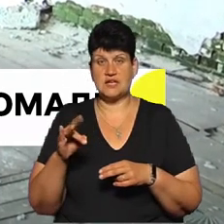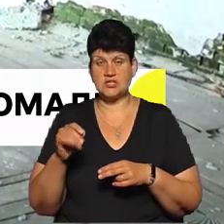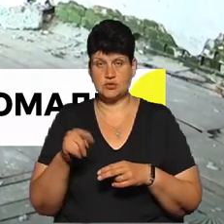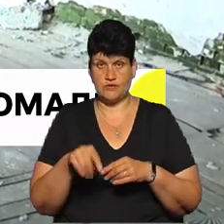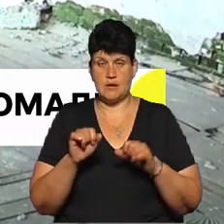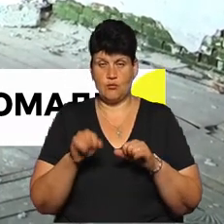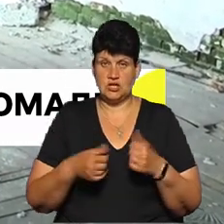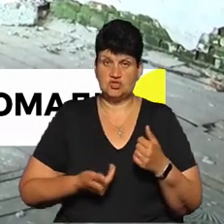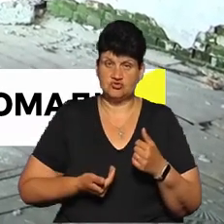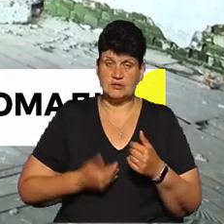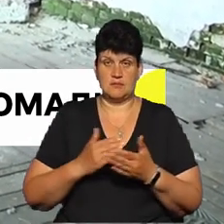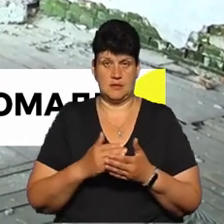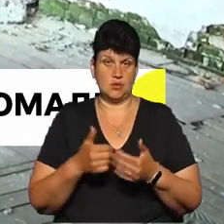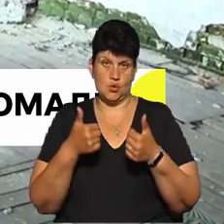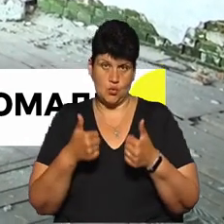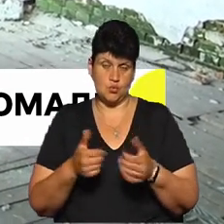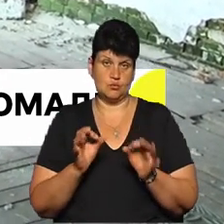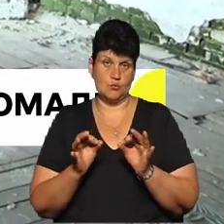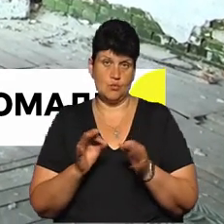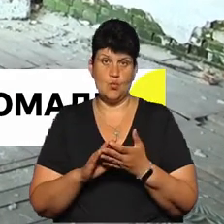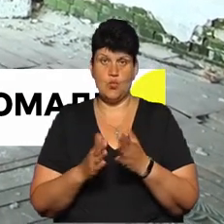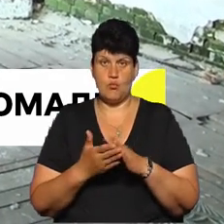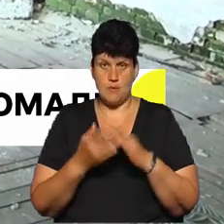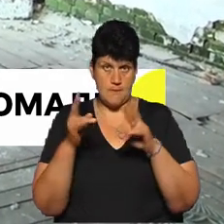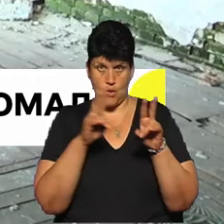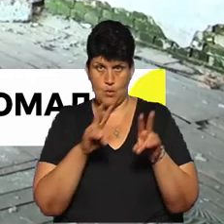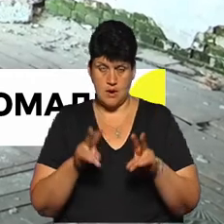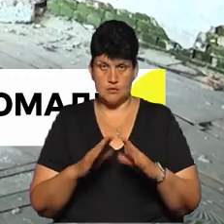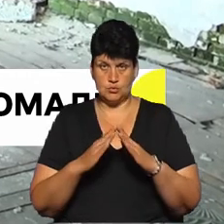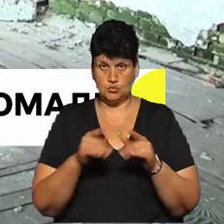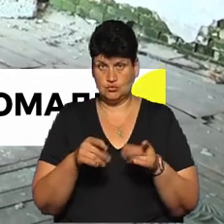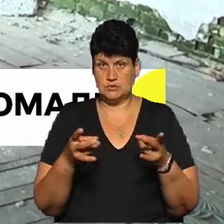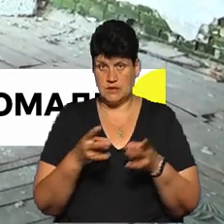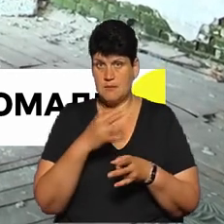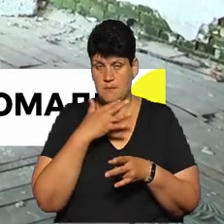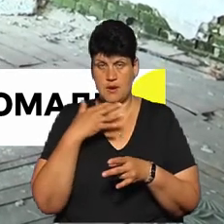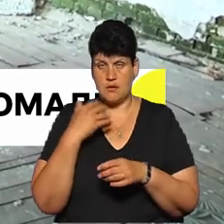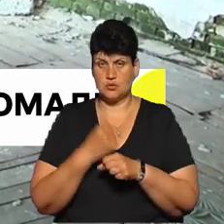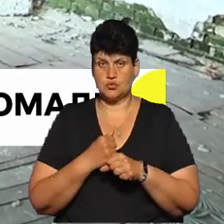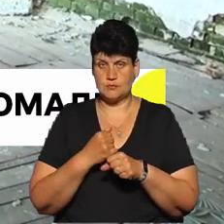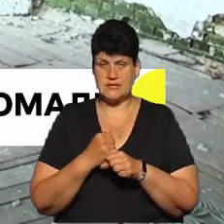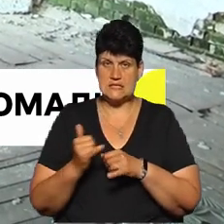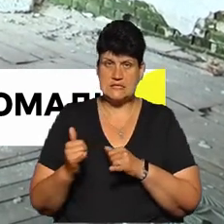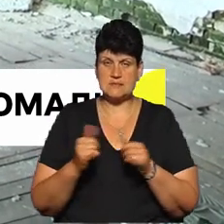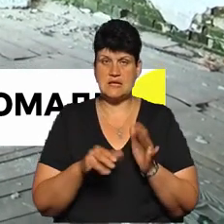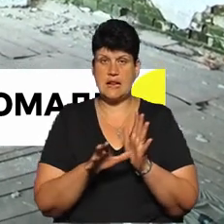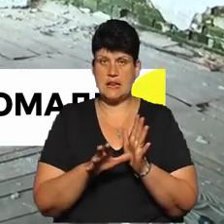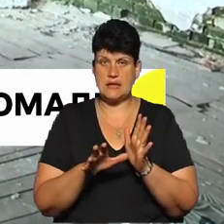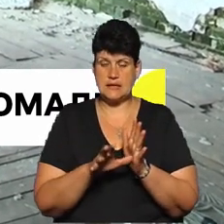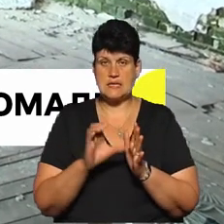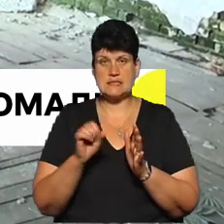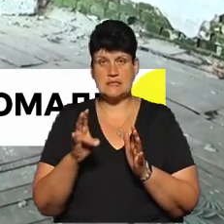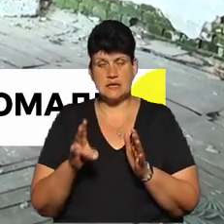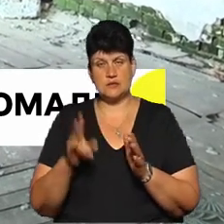жити і мати досить хороші безпечні умови. Ми оглянули цю будівлю, тут треба багато зробити – забезпечити електрику, санітарні вузли,